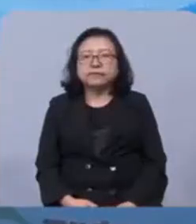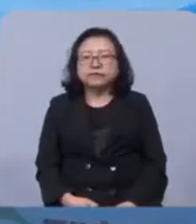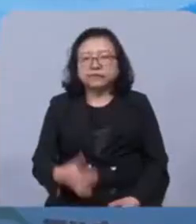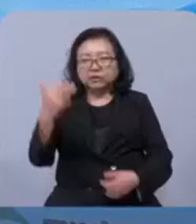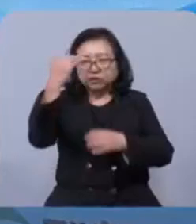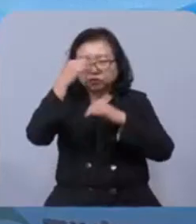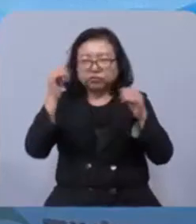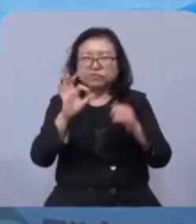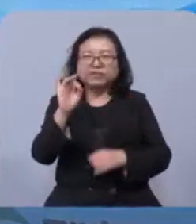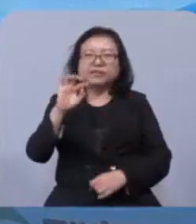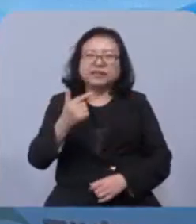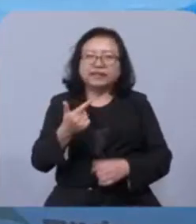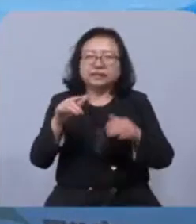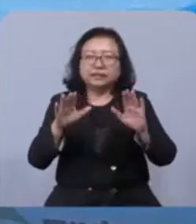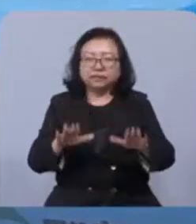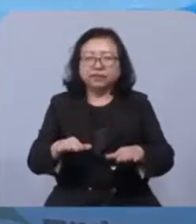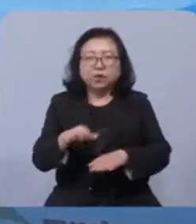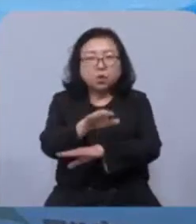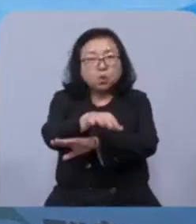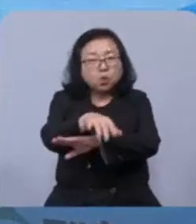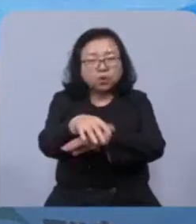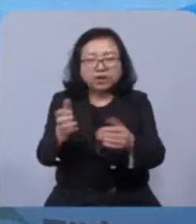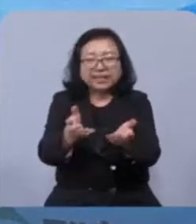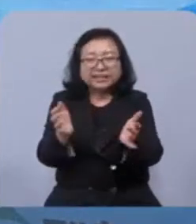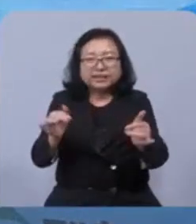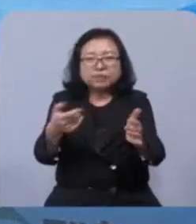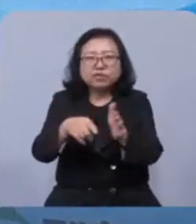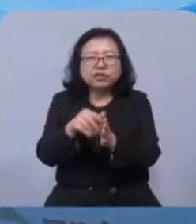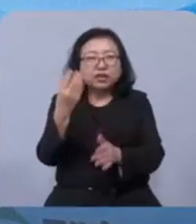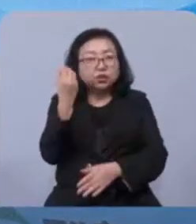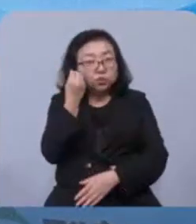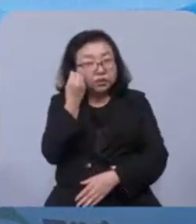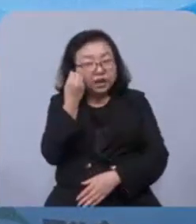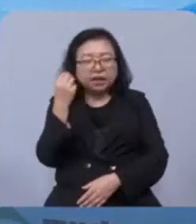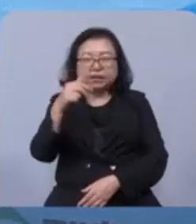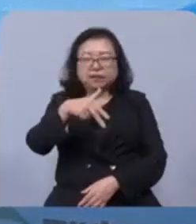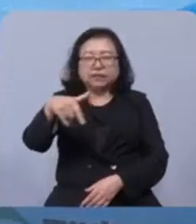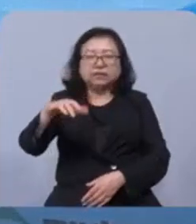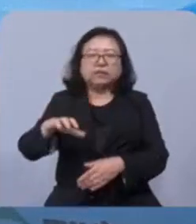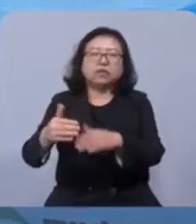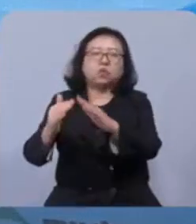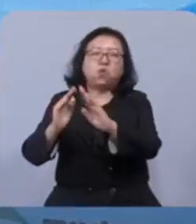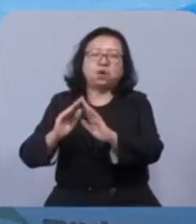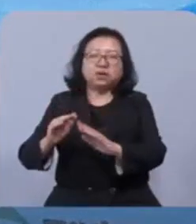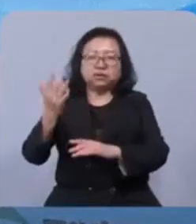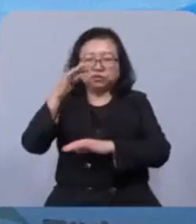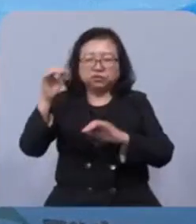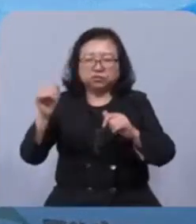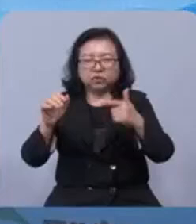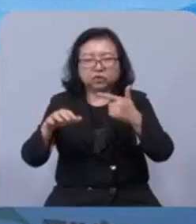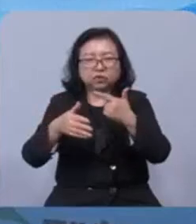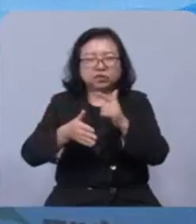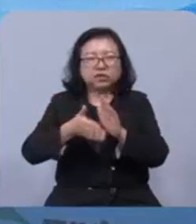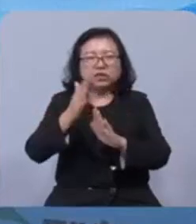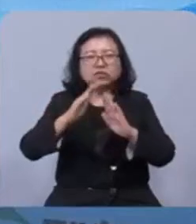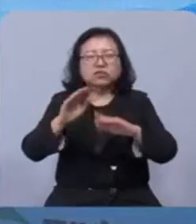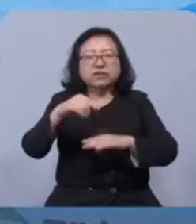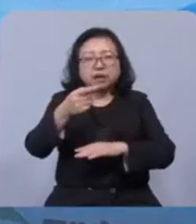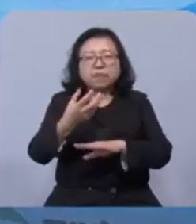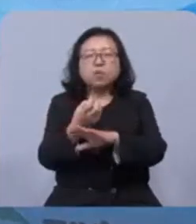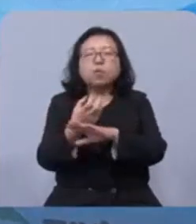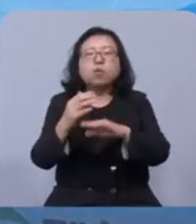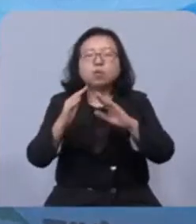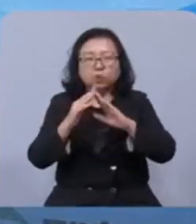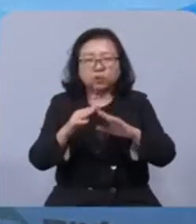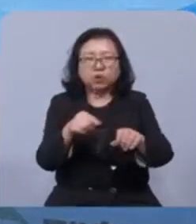충북의 오늘 순서입니다 농촌 근로자를 위한 기숙사가 제천에 들어섭니다 충북 여섯개 시군에 이어 보은군이 교육발전